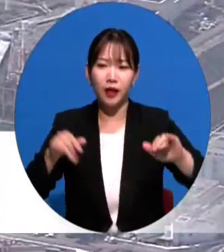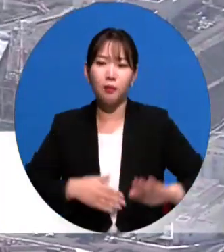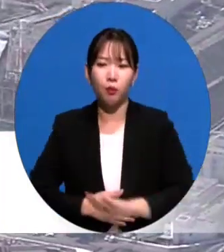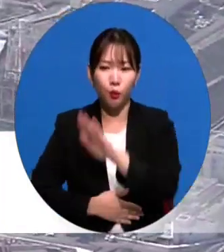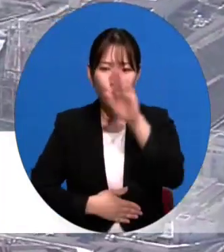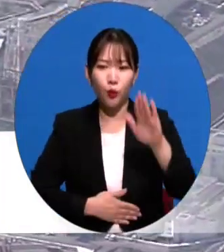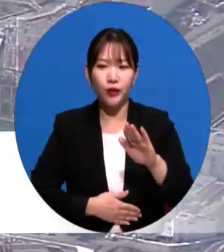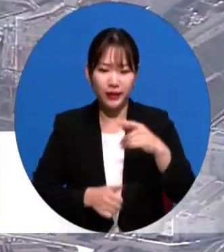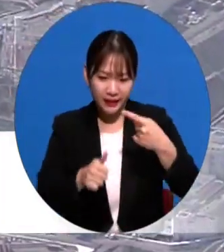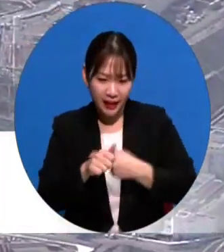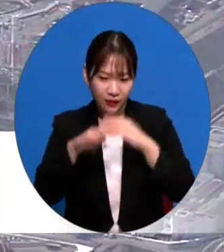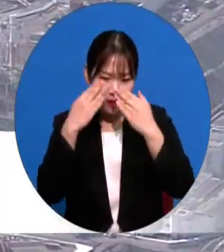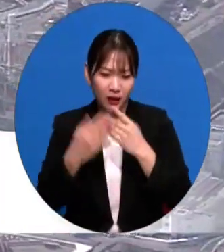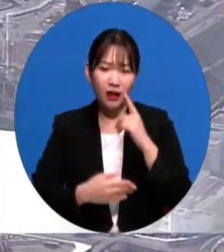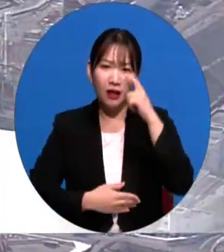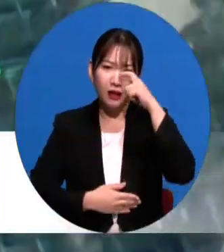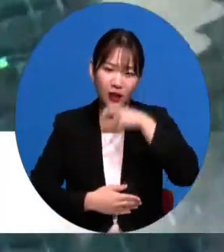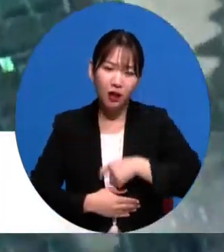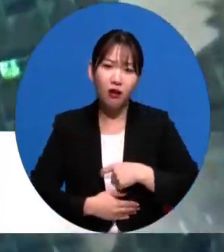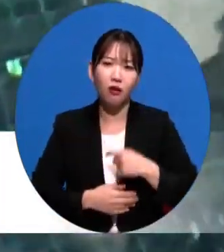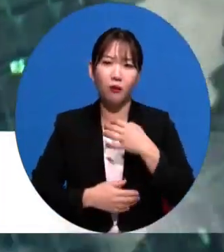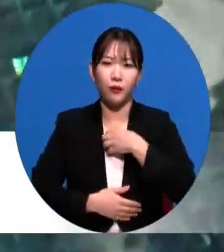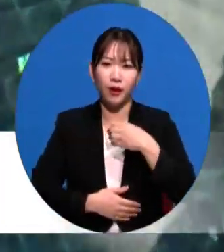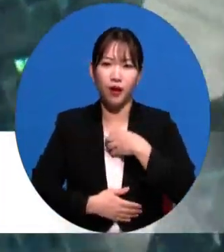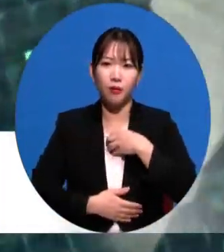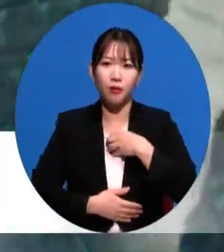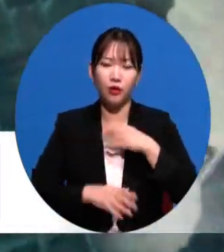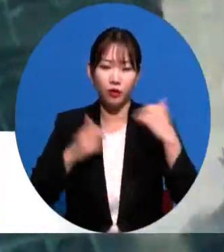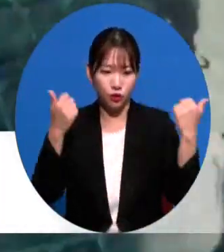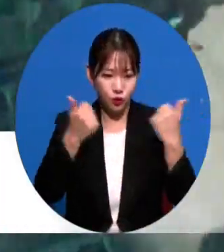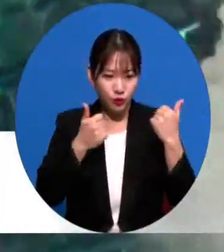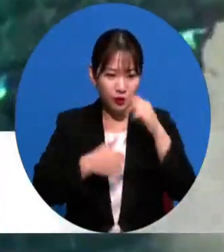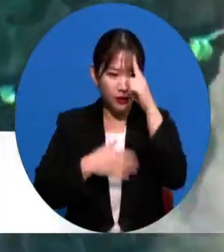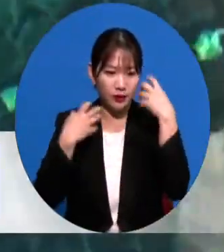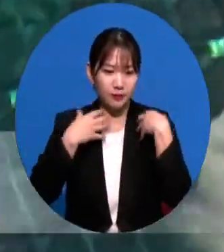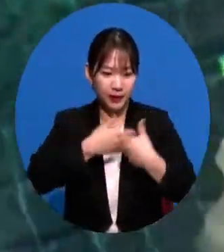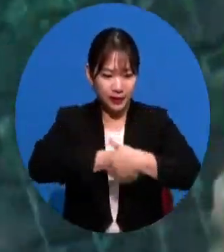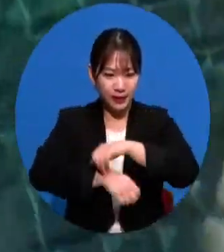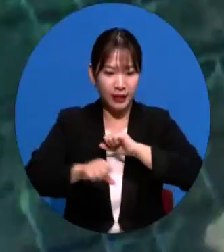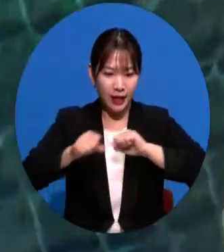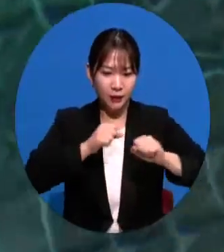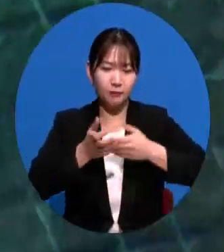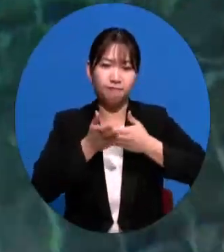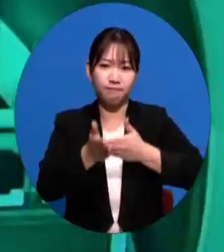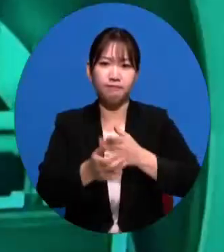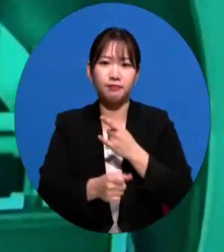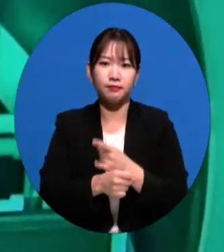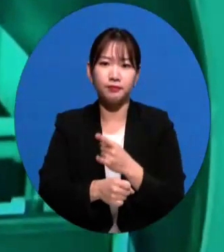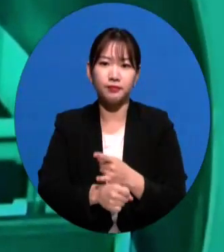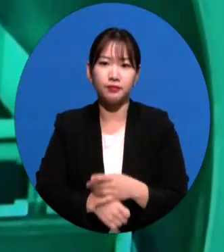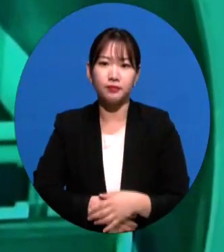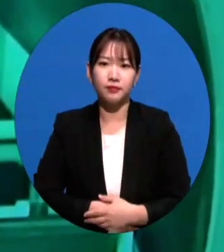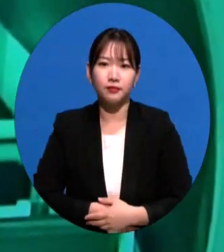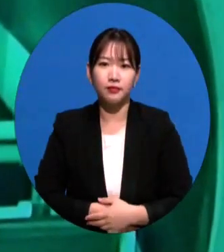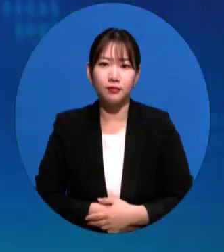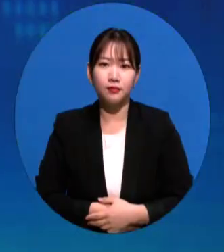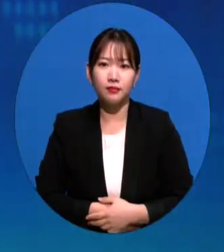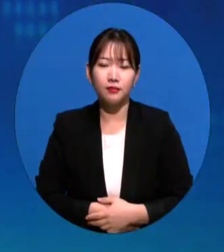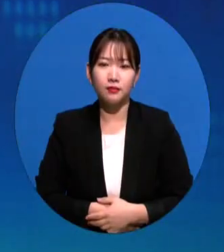모든 생태계가 오염된다며 우리 국회와 정부의 적극적인 행동을 촉구했습니다.